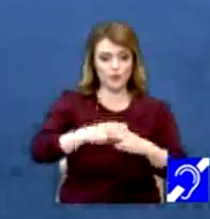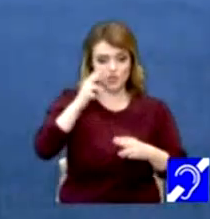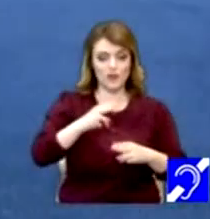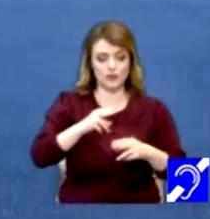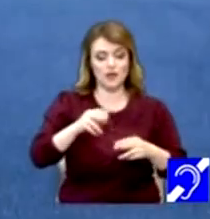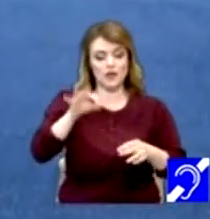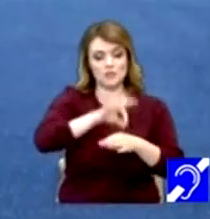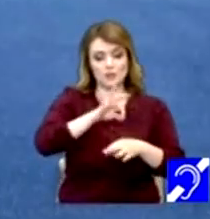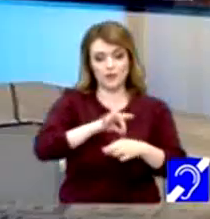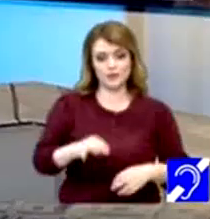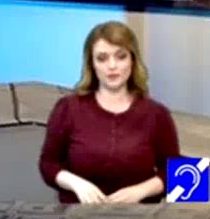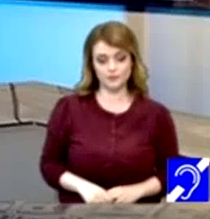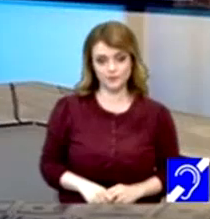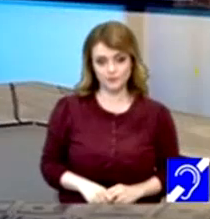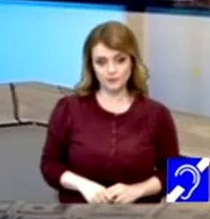evita internarea.